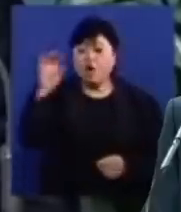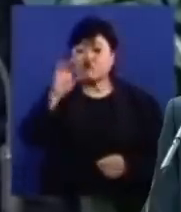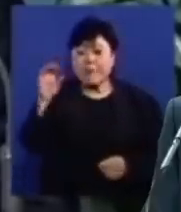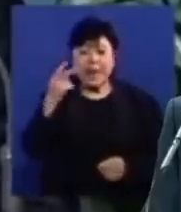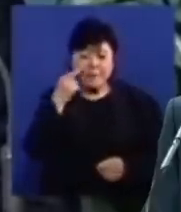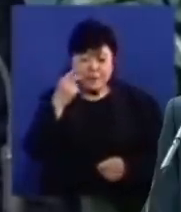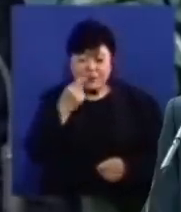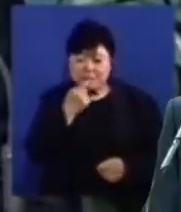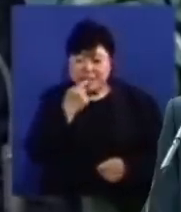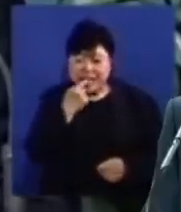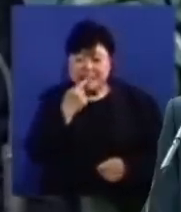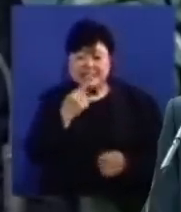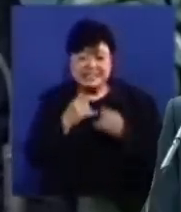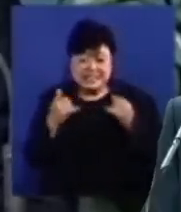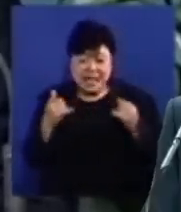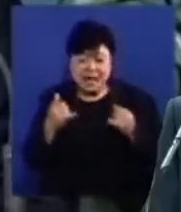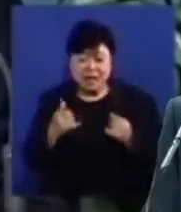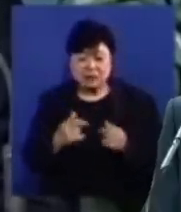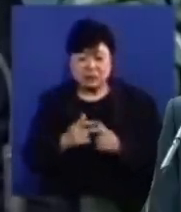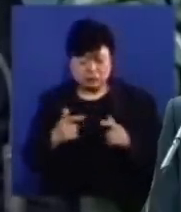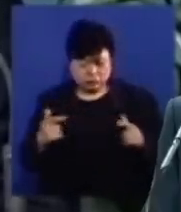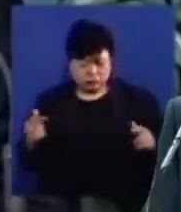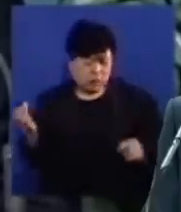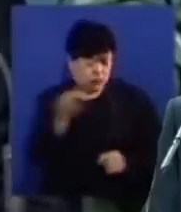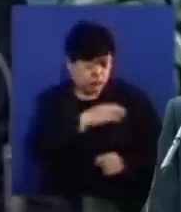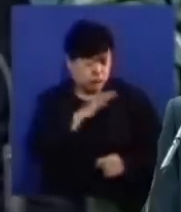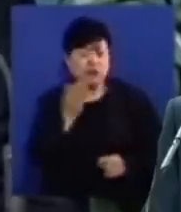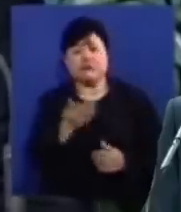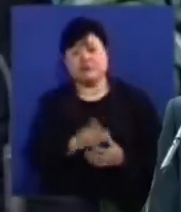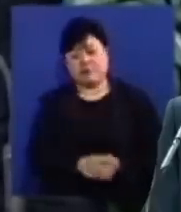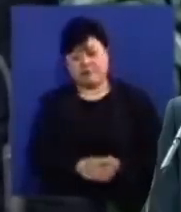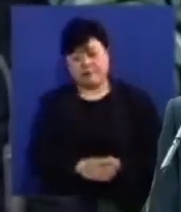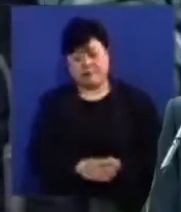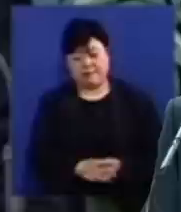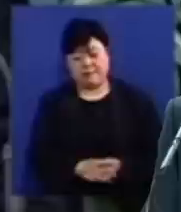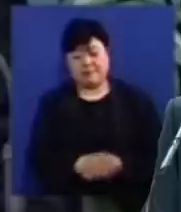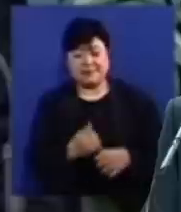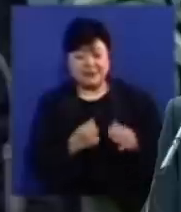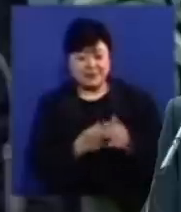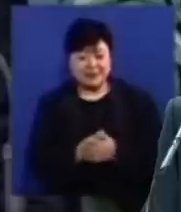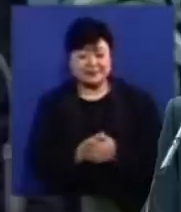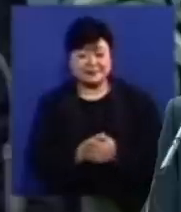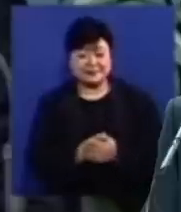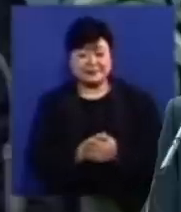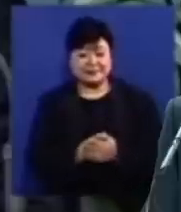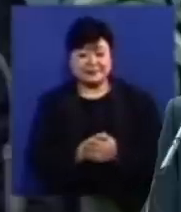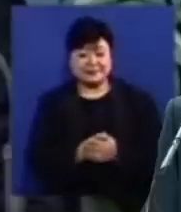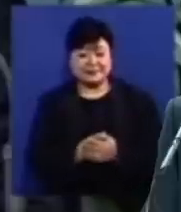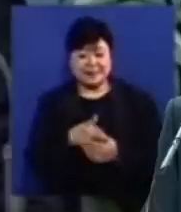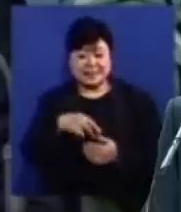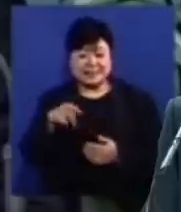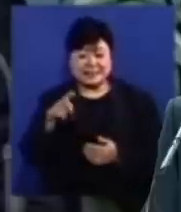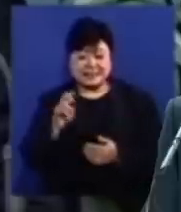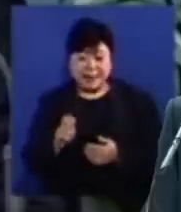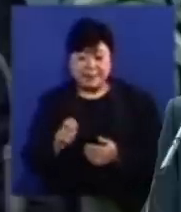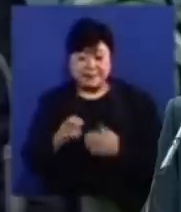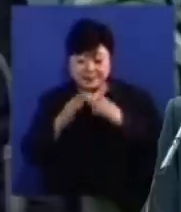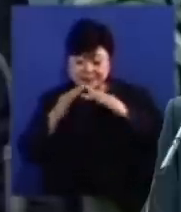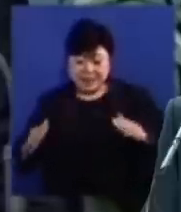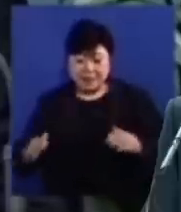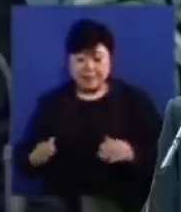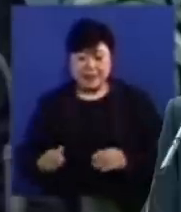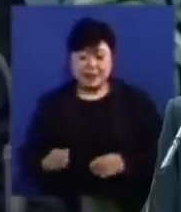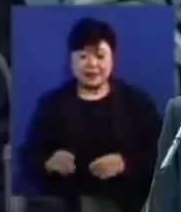사람, 백인들이 창대케 되었어요. 그런데 샘의 장막에 간다. 아시아